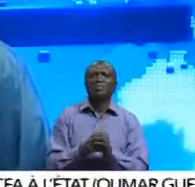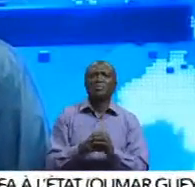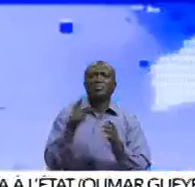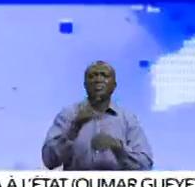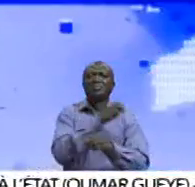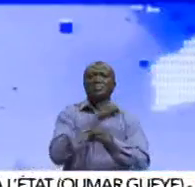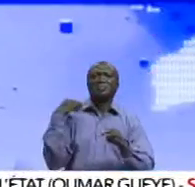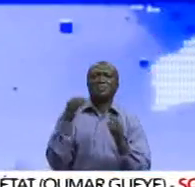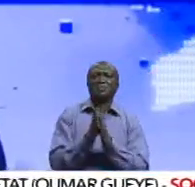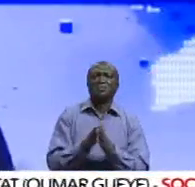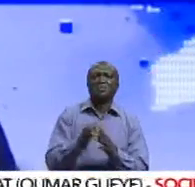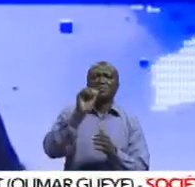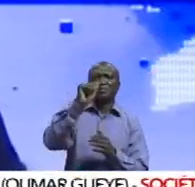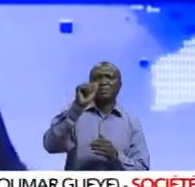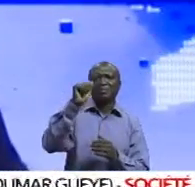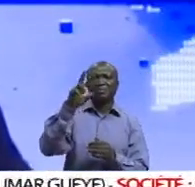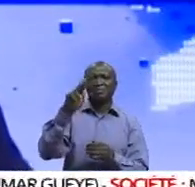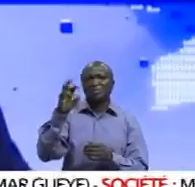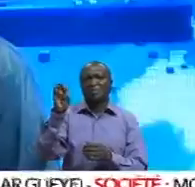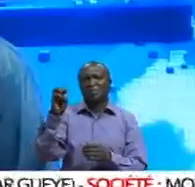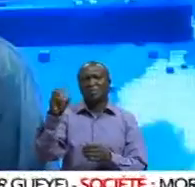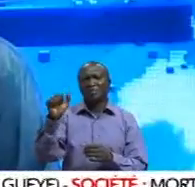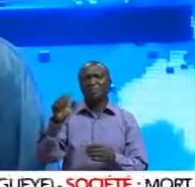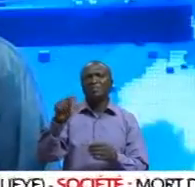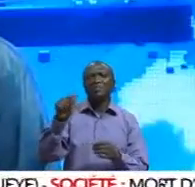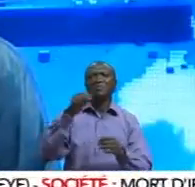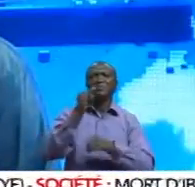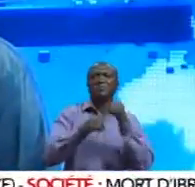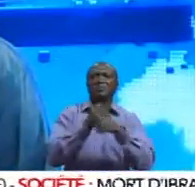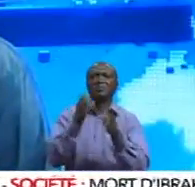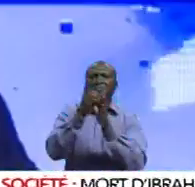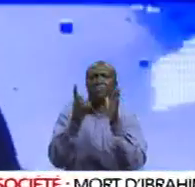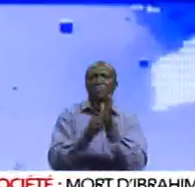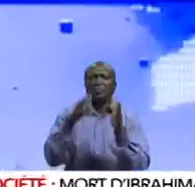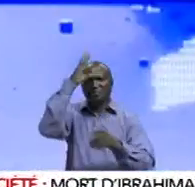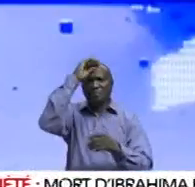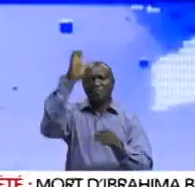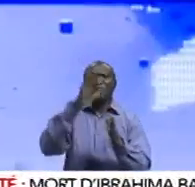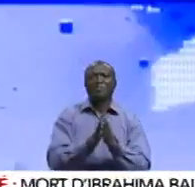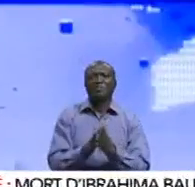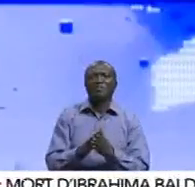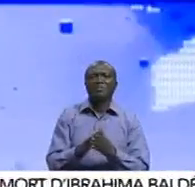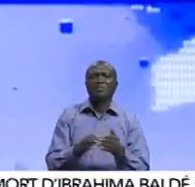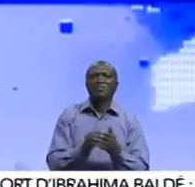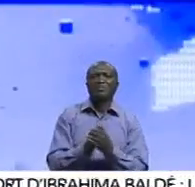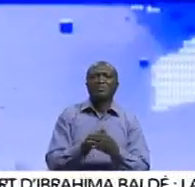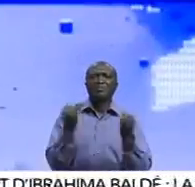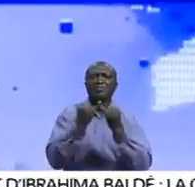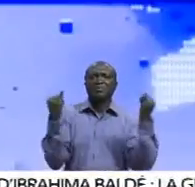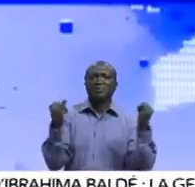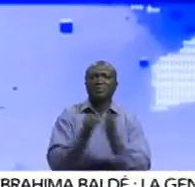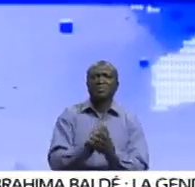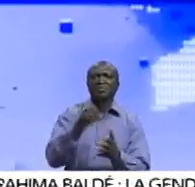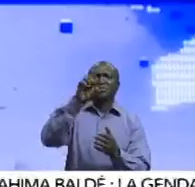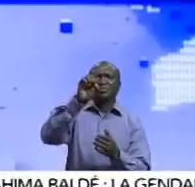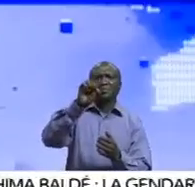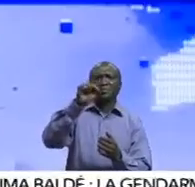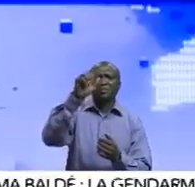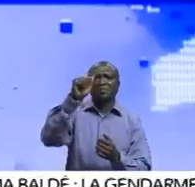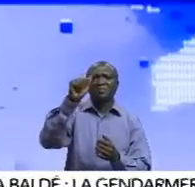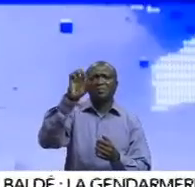internationale Sénégal également juriste spécialisé en droits humains je vous invite juste à suivre avec nous le reste du journal le CS entame une